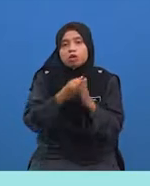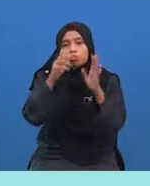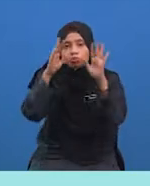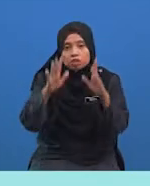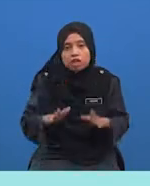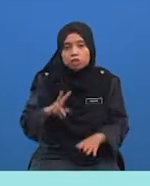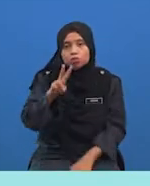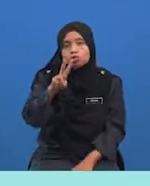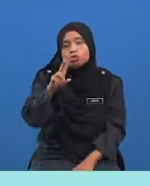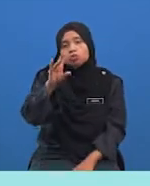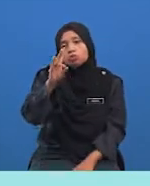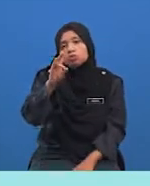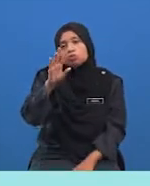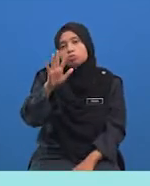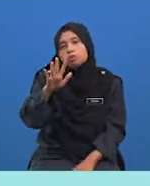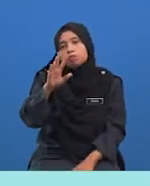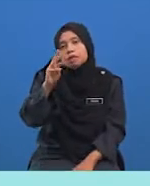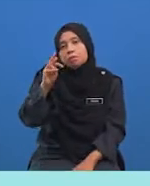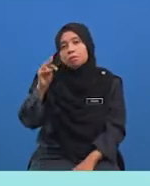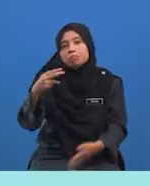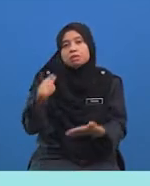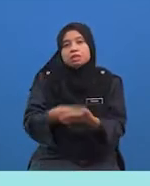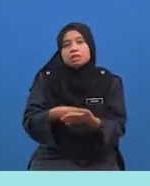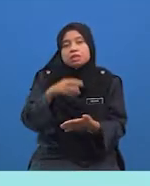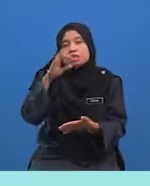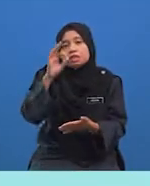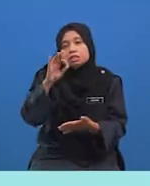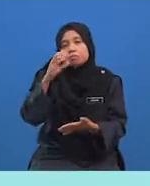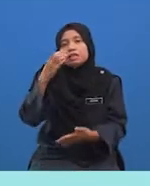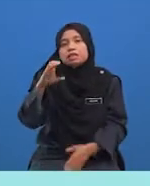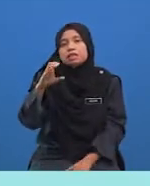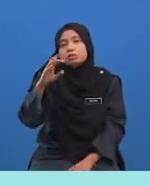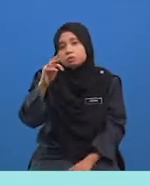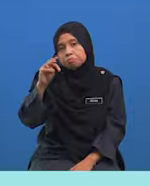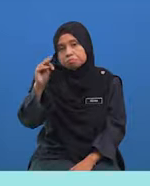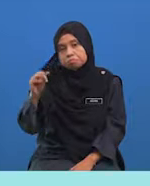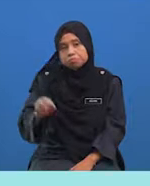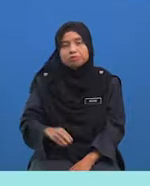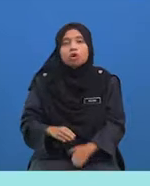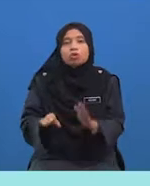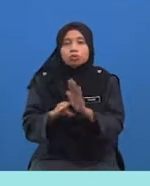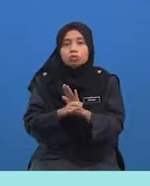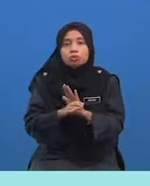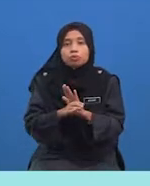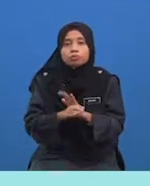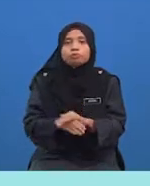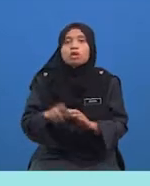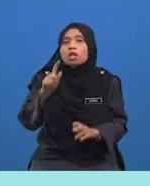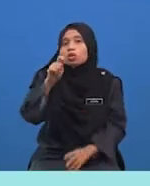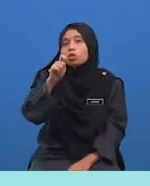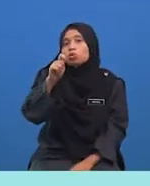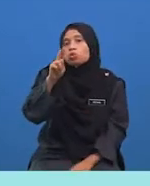tahunan 275 mm hingga 900 mm. Contoh negara ialah